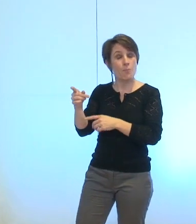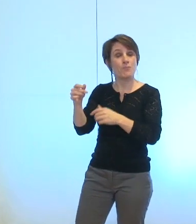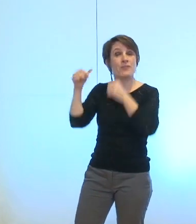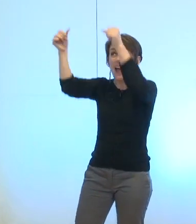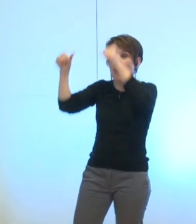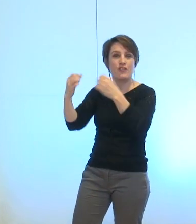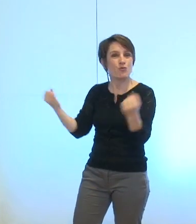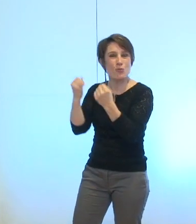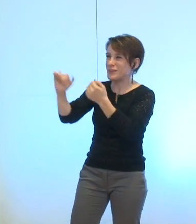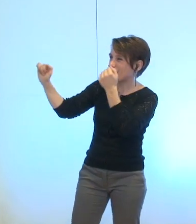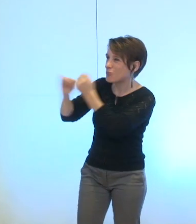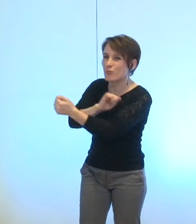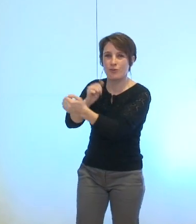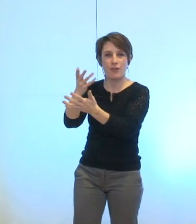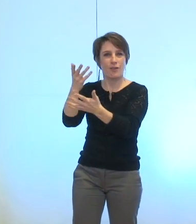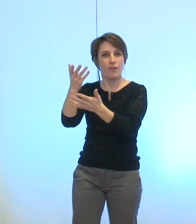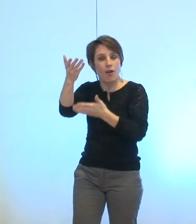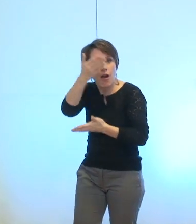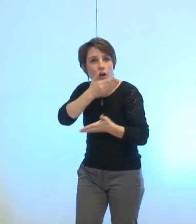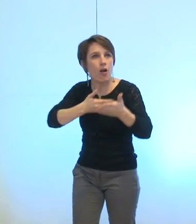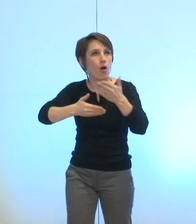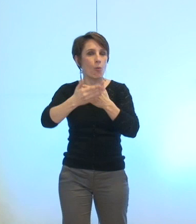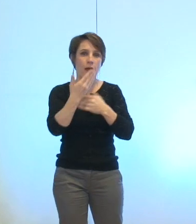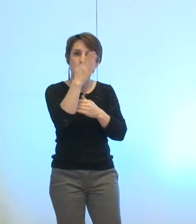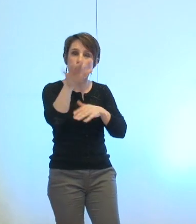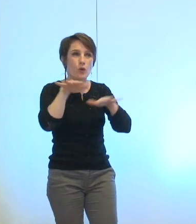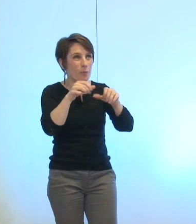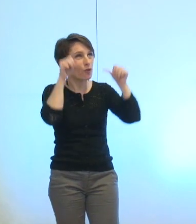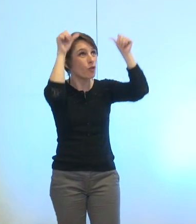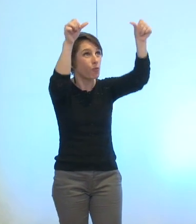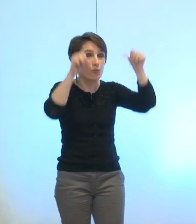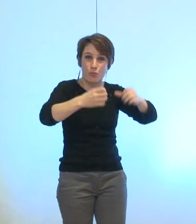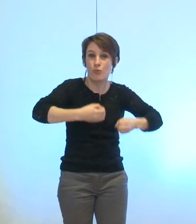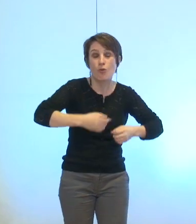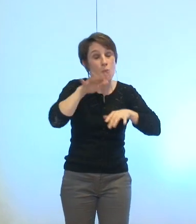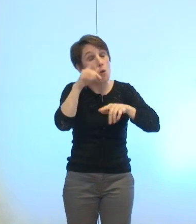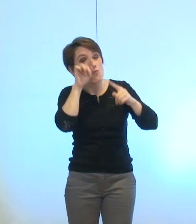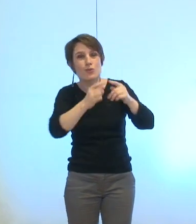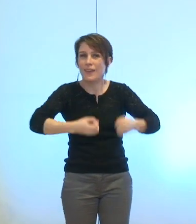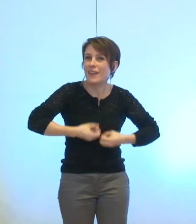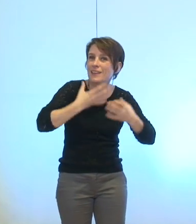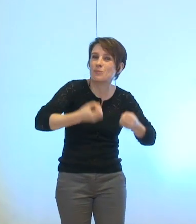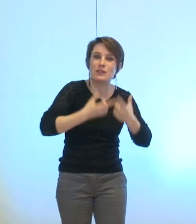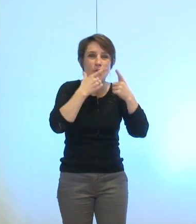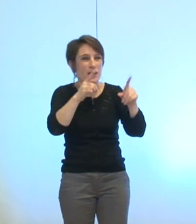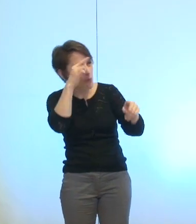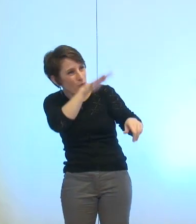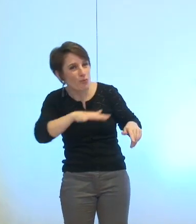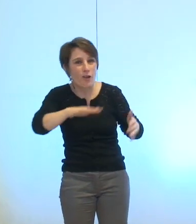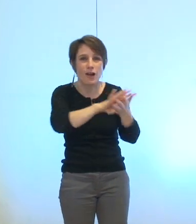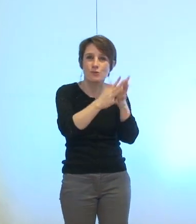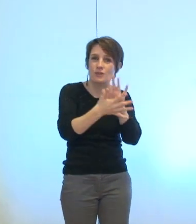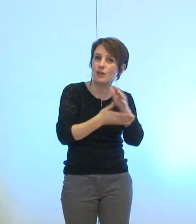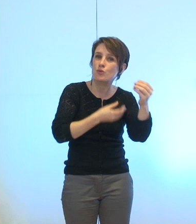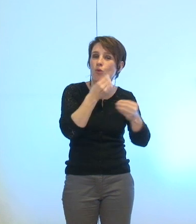publicitaire mais que vous n'aurez pas vraiment offert un moyen d'expression aussi important que vous le dites aux associations et aux